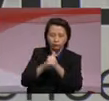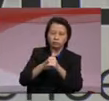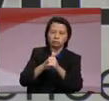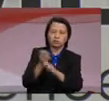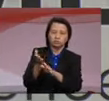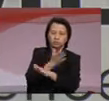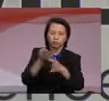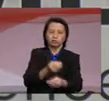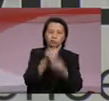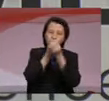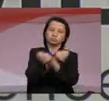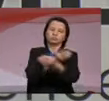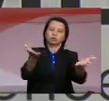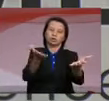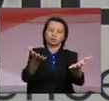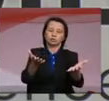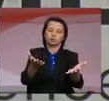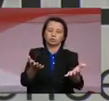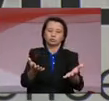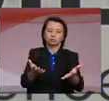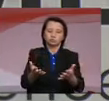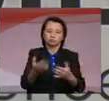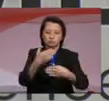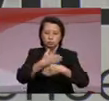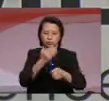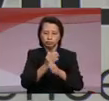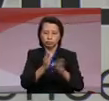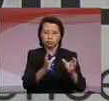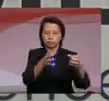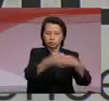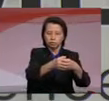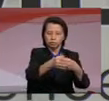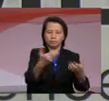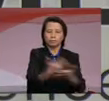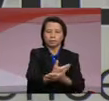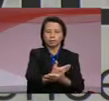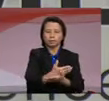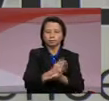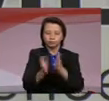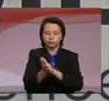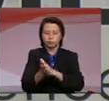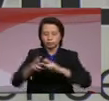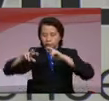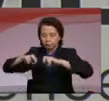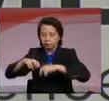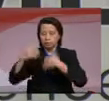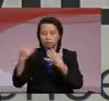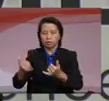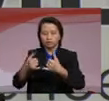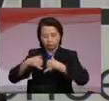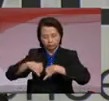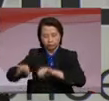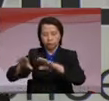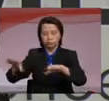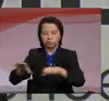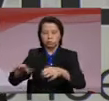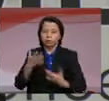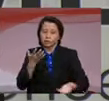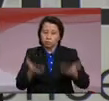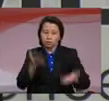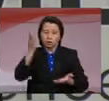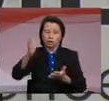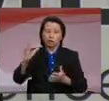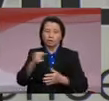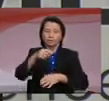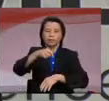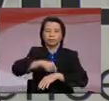kita memaklumkan pada orang ramai pembentukan satu kluster yang baru. Jadi siasatan sekarang ini masih dijalankan, mungkin akan